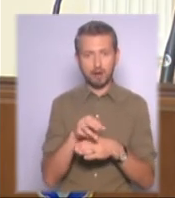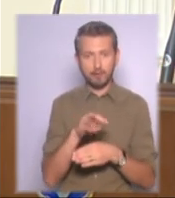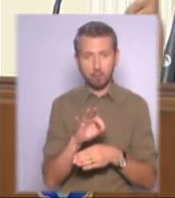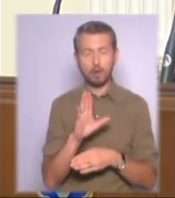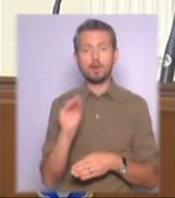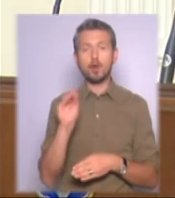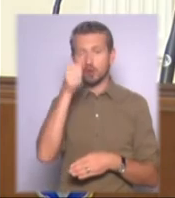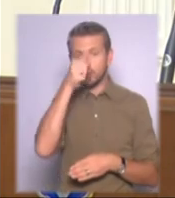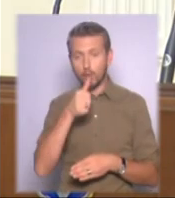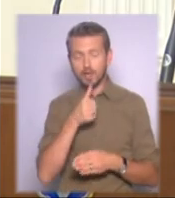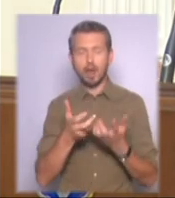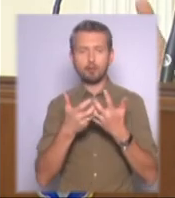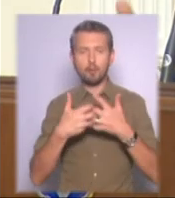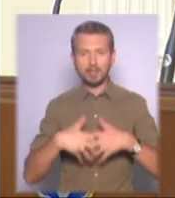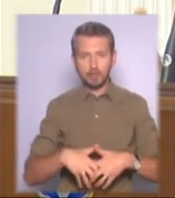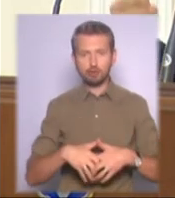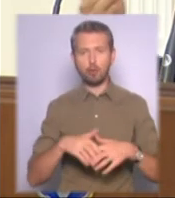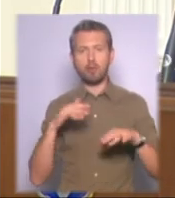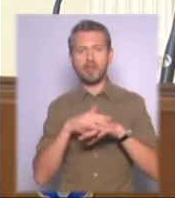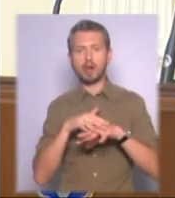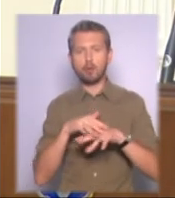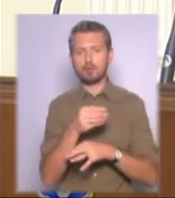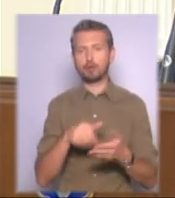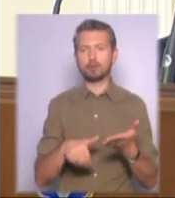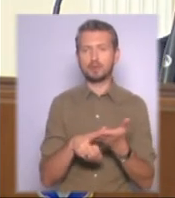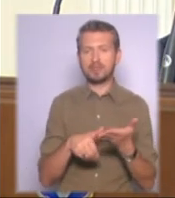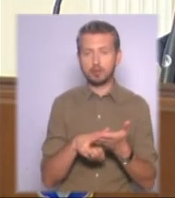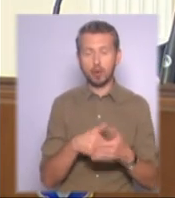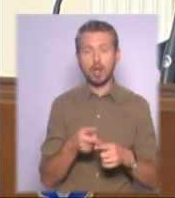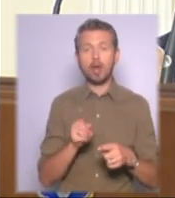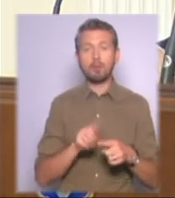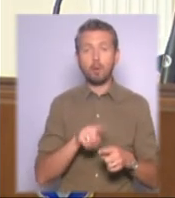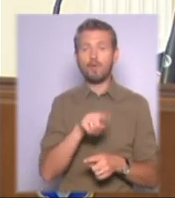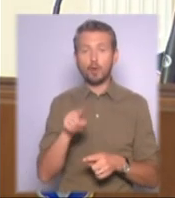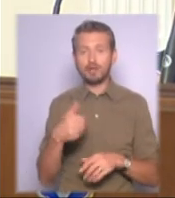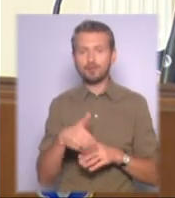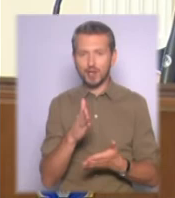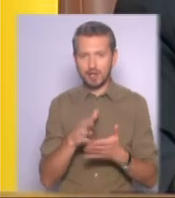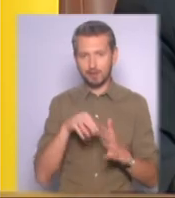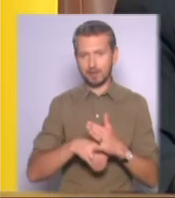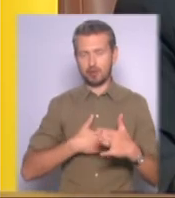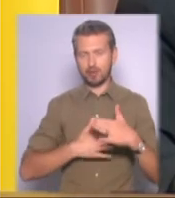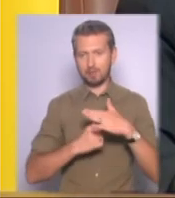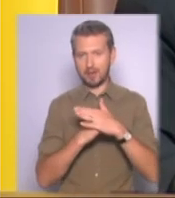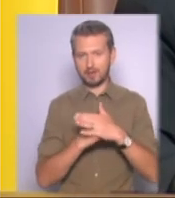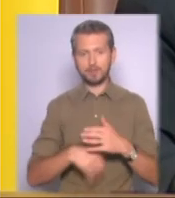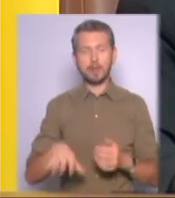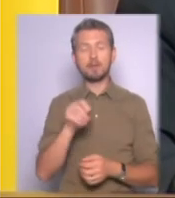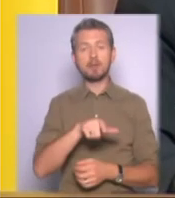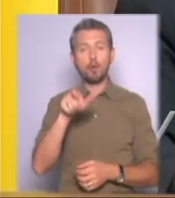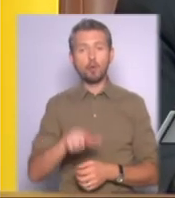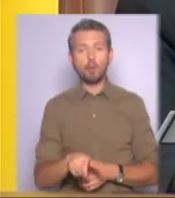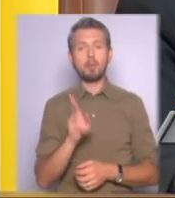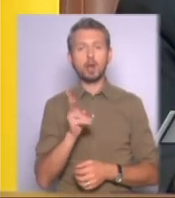їм автоматично нарахуємо субсидії, бо вони вже є в нашій базі. Всім особам,